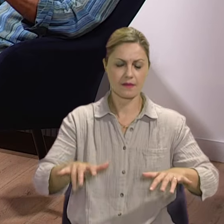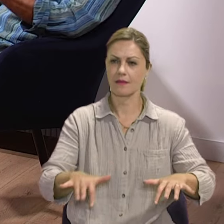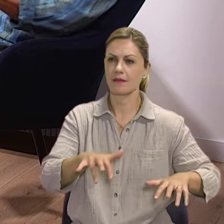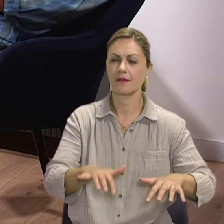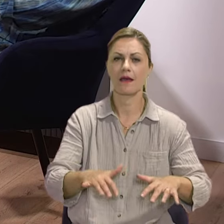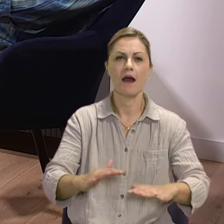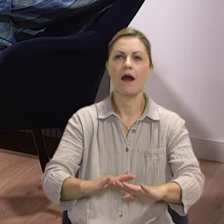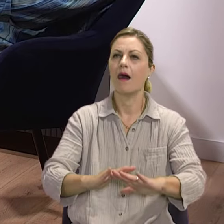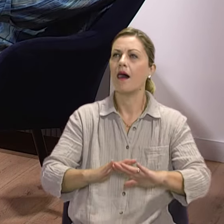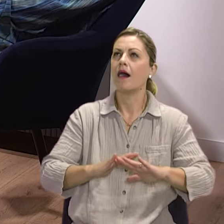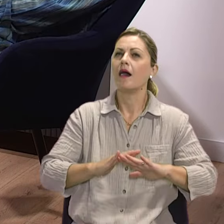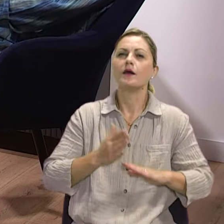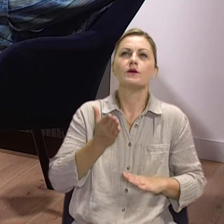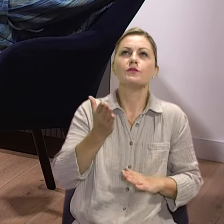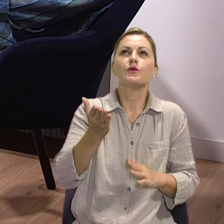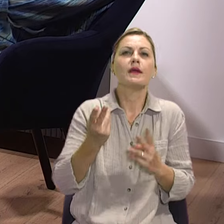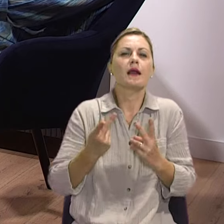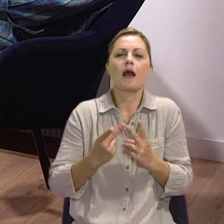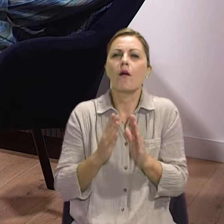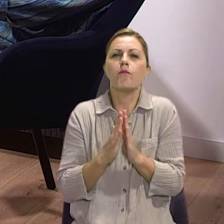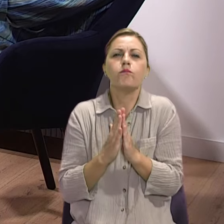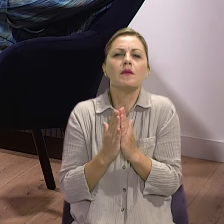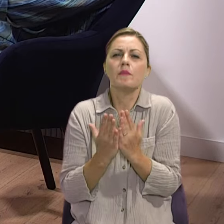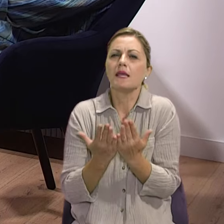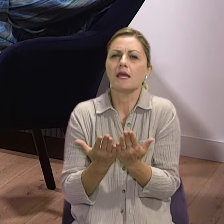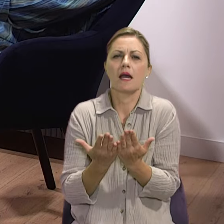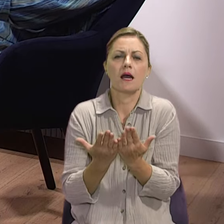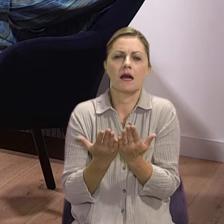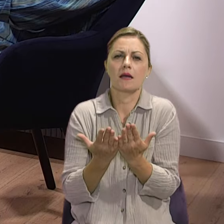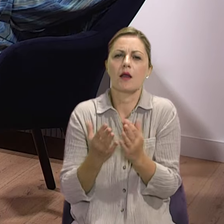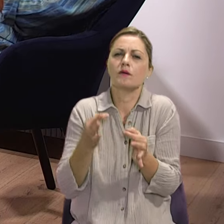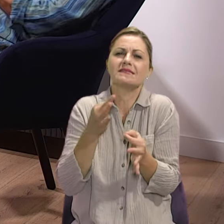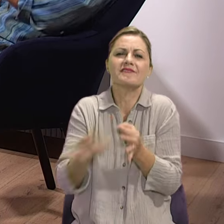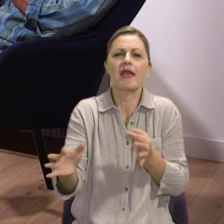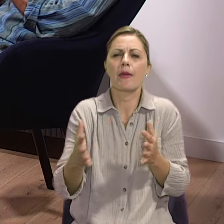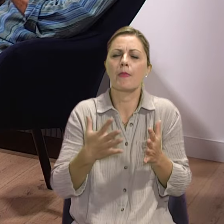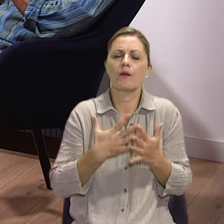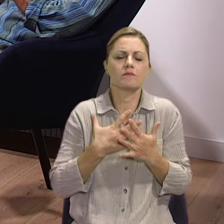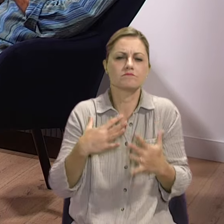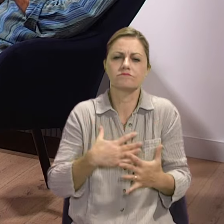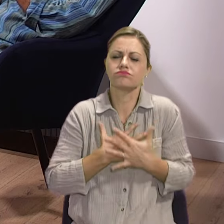isto ko Biblija, ko Talmud, ko bilo koja velika knjiga.